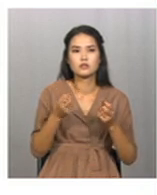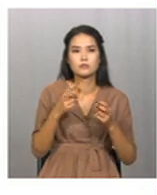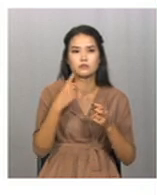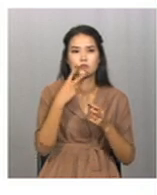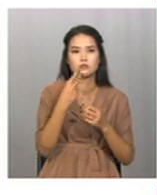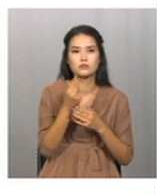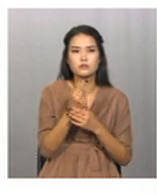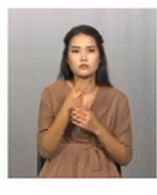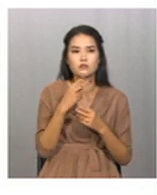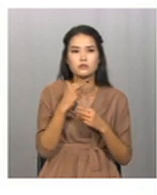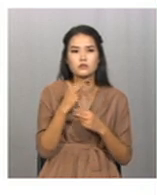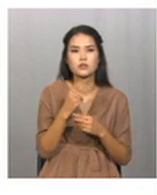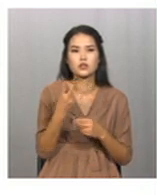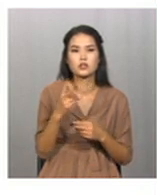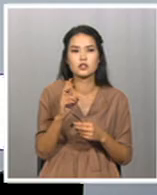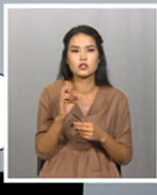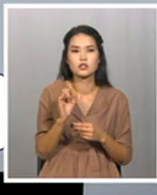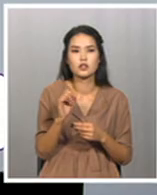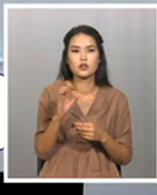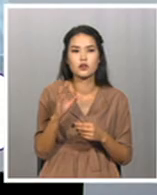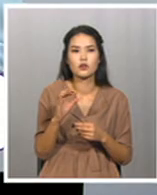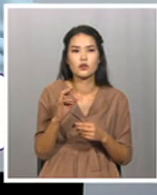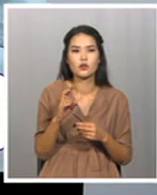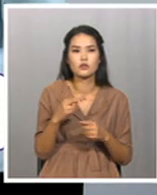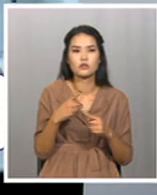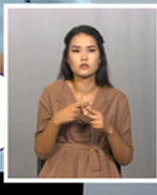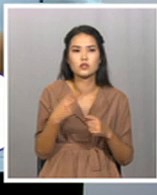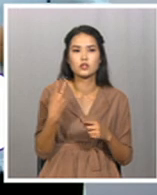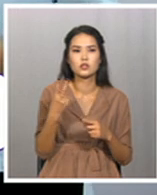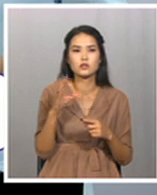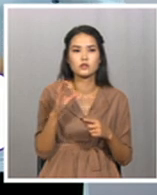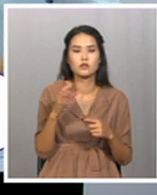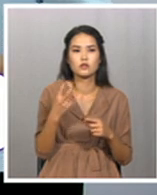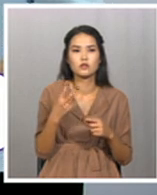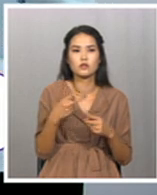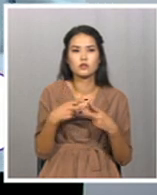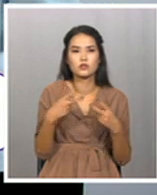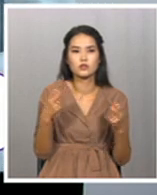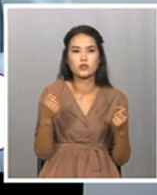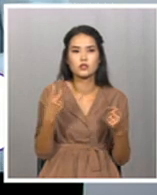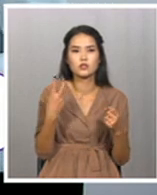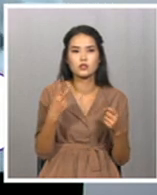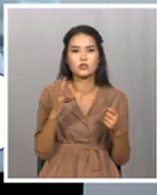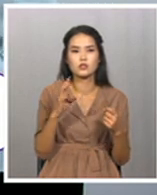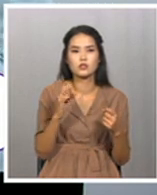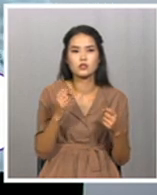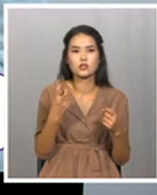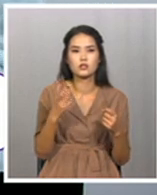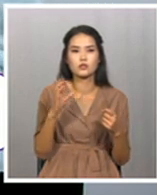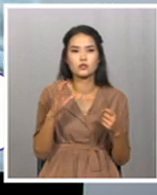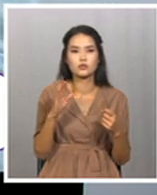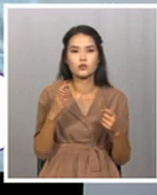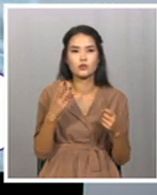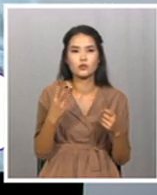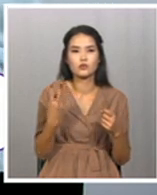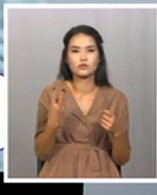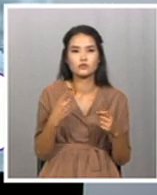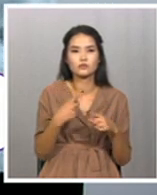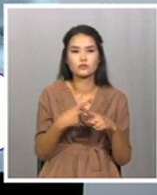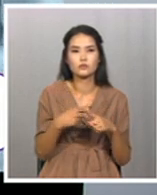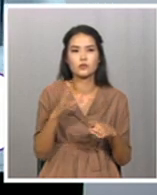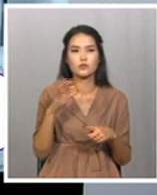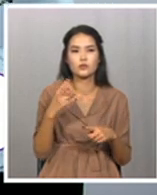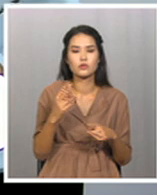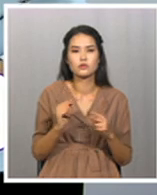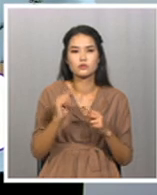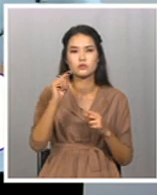Яғни натрий пероксидіне көмір қышқыл газы сіңген кезде, әрекеттескен кезде нәтижесінде натрий карбонаты және